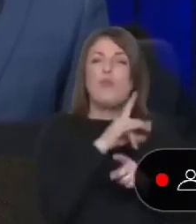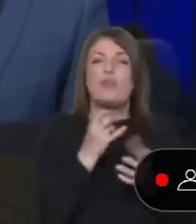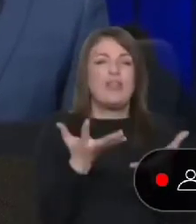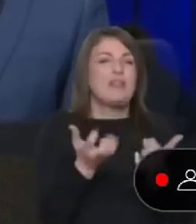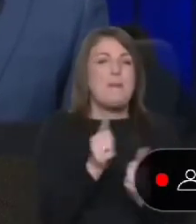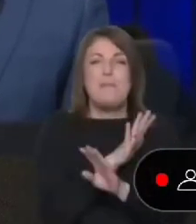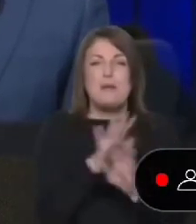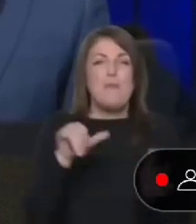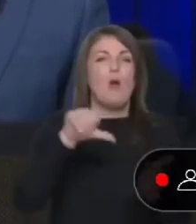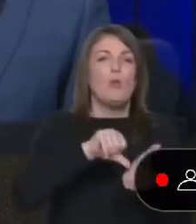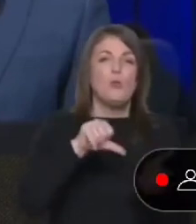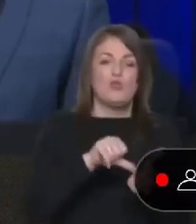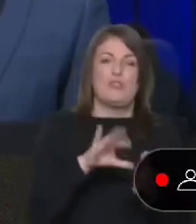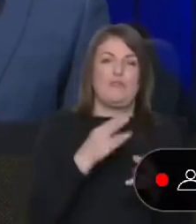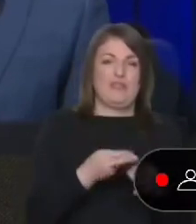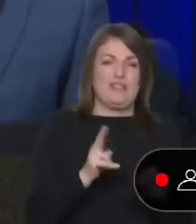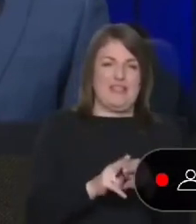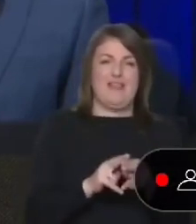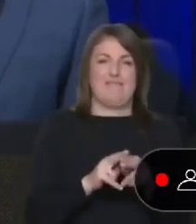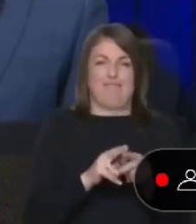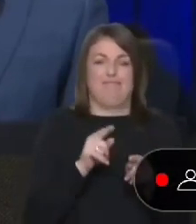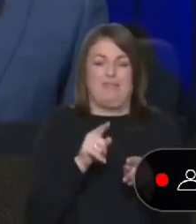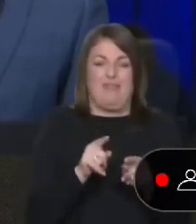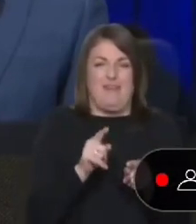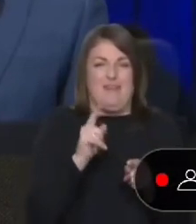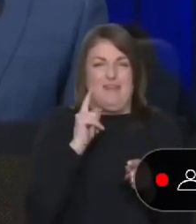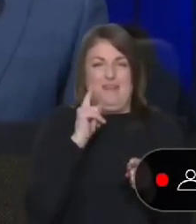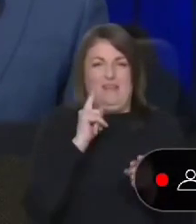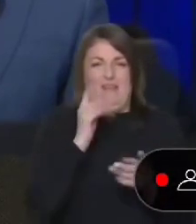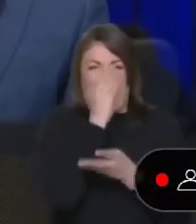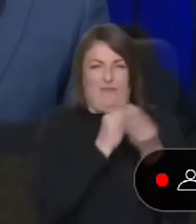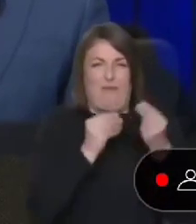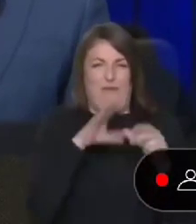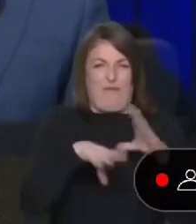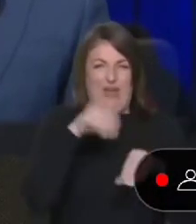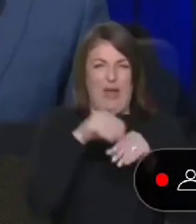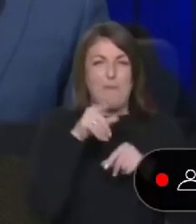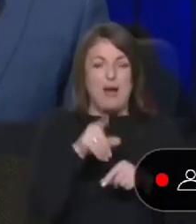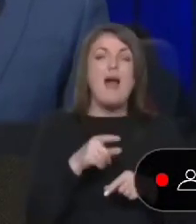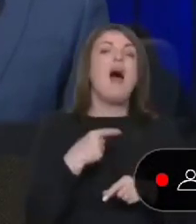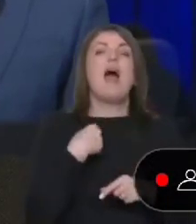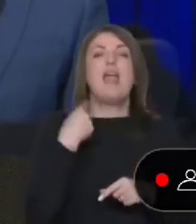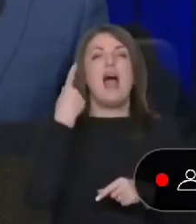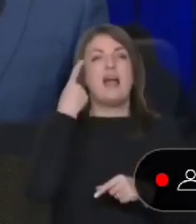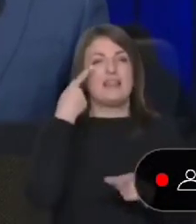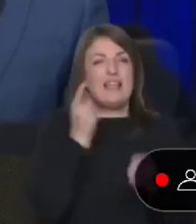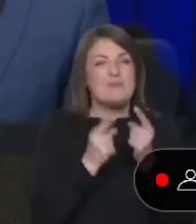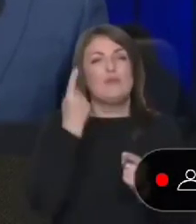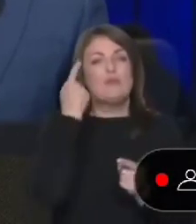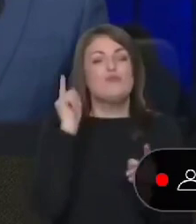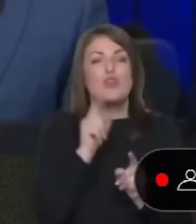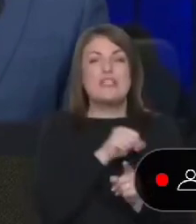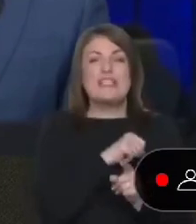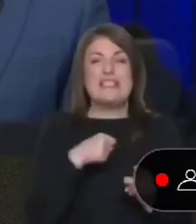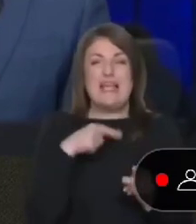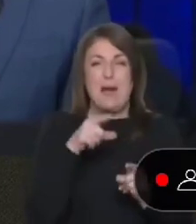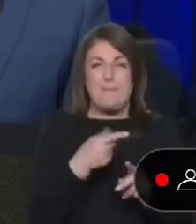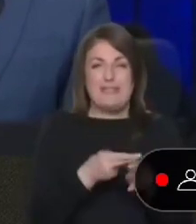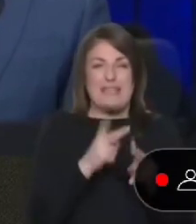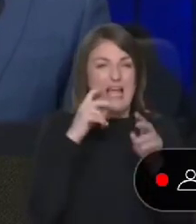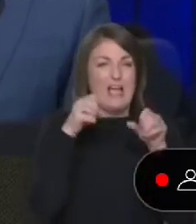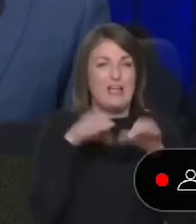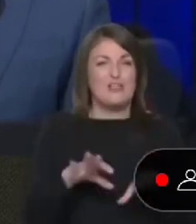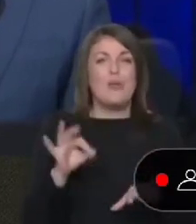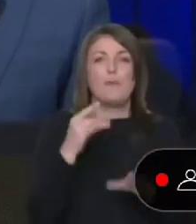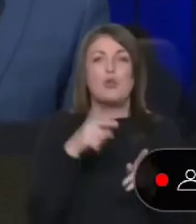не приймали участь у цих всех до виборах але насправді Я думаю що сам саме це